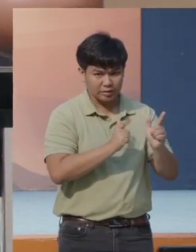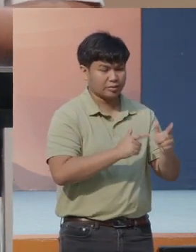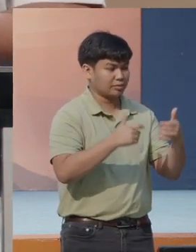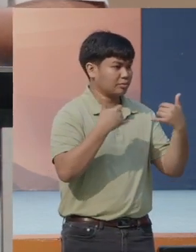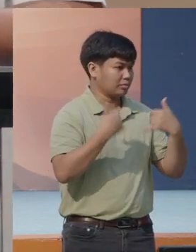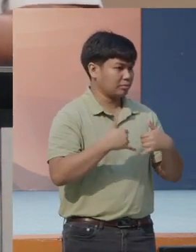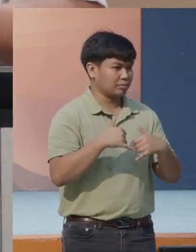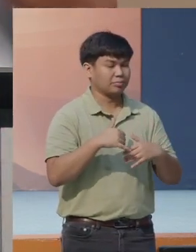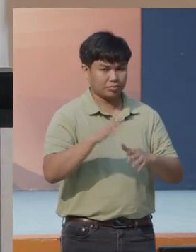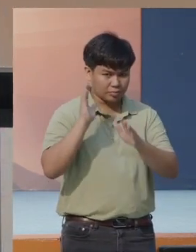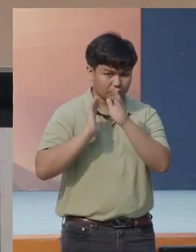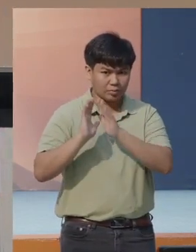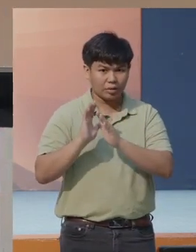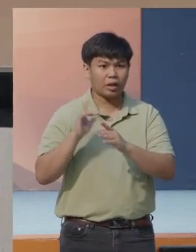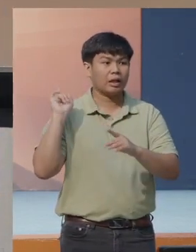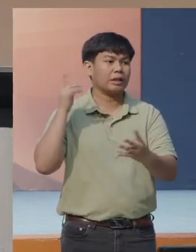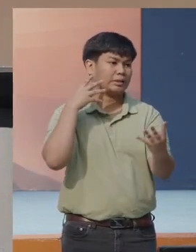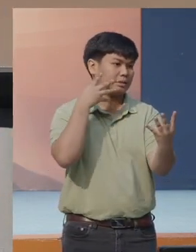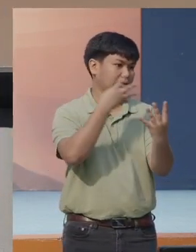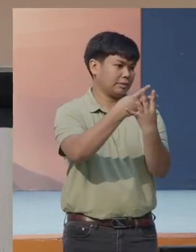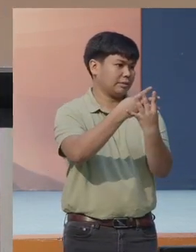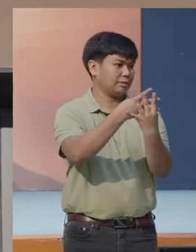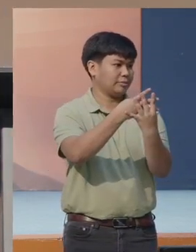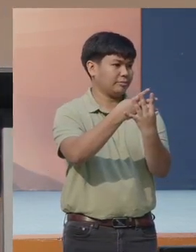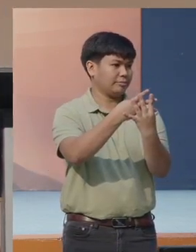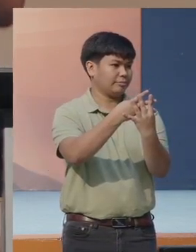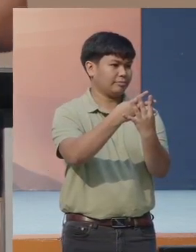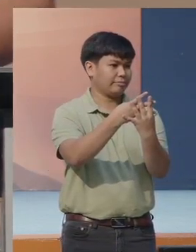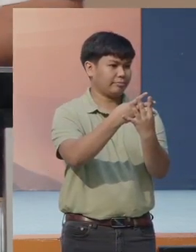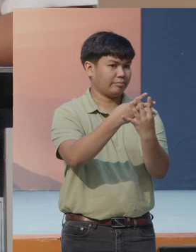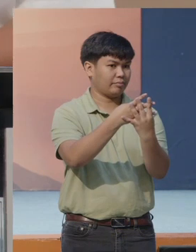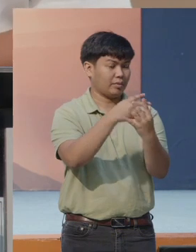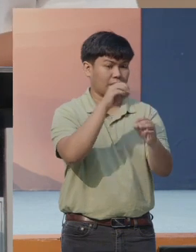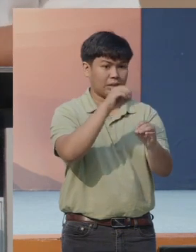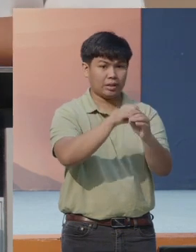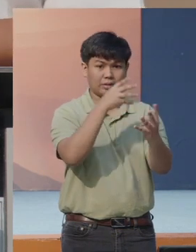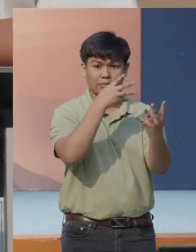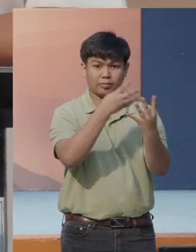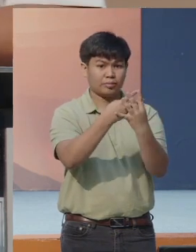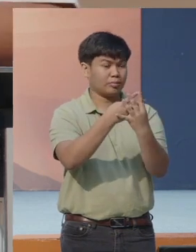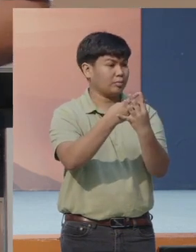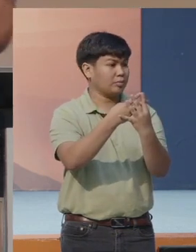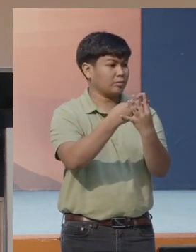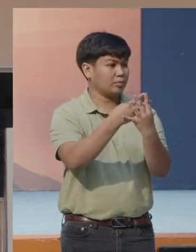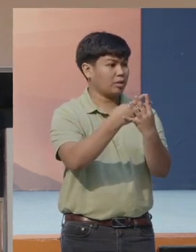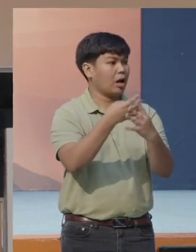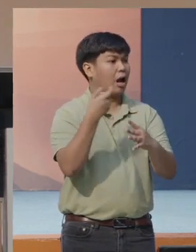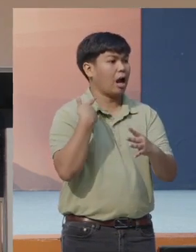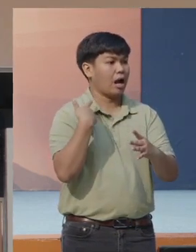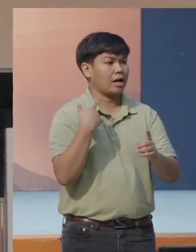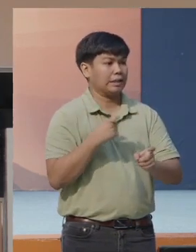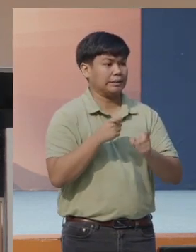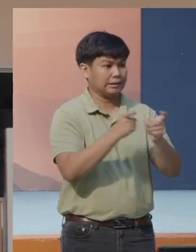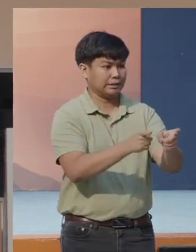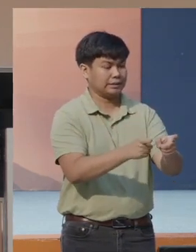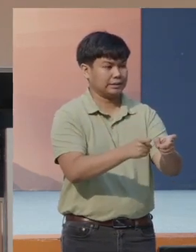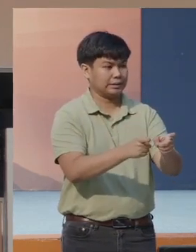at eventually nakulong siya. In prison, somebody gave him a